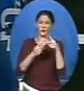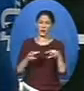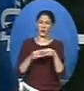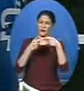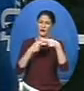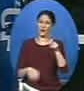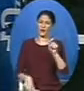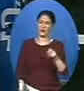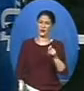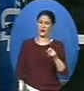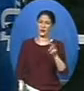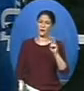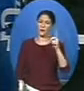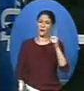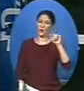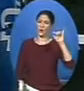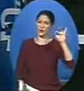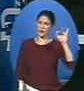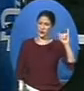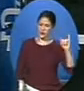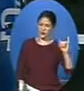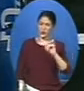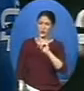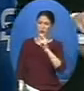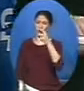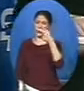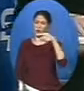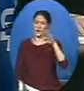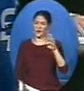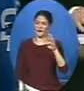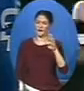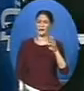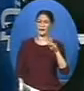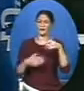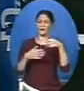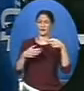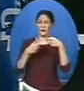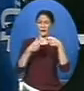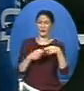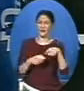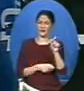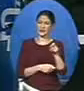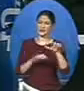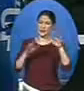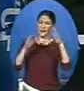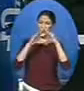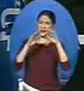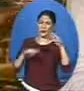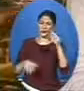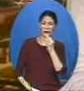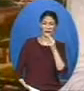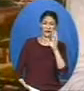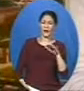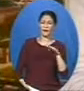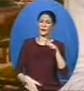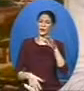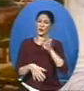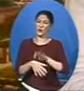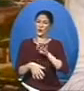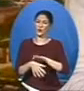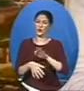יוגב מהבית היהודי, ועם הדוקטור פאבט אבו ראס, שהוא מנכ"ל קרן אברהם. הנה הרעיון.